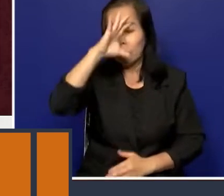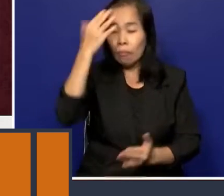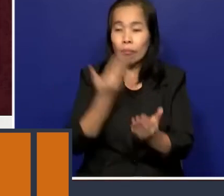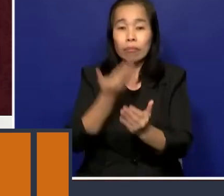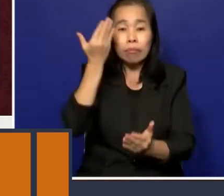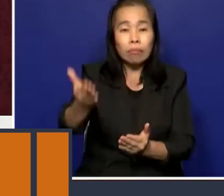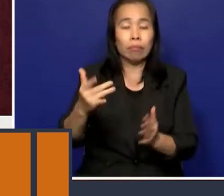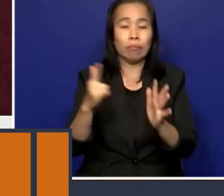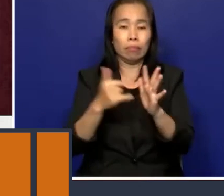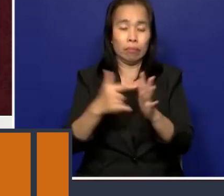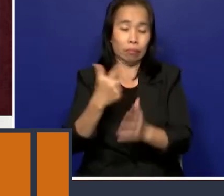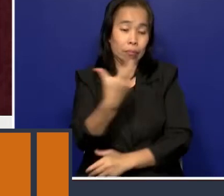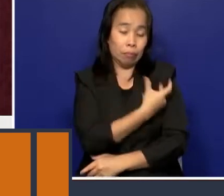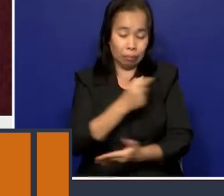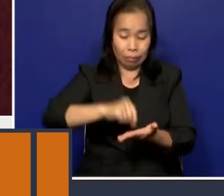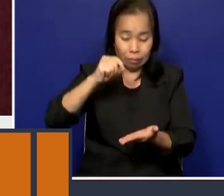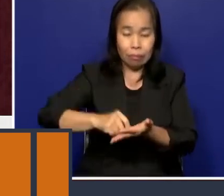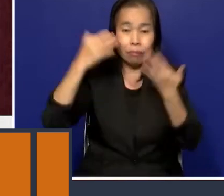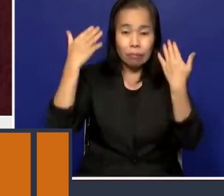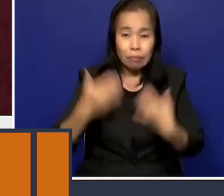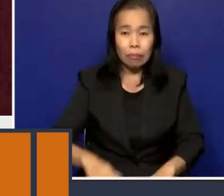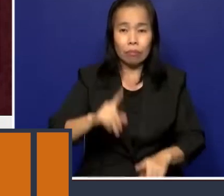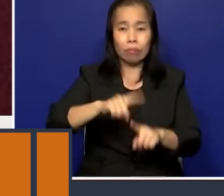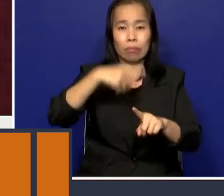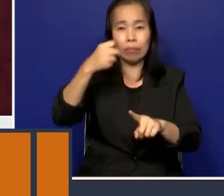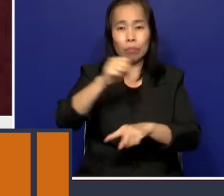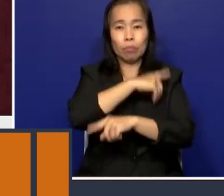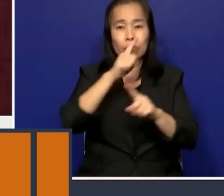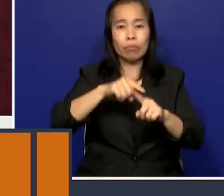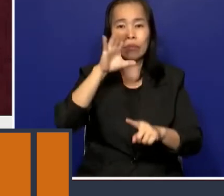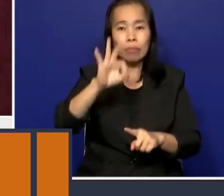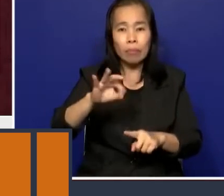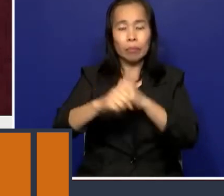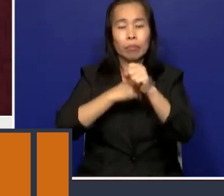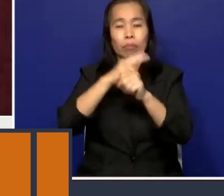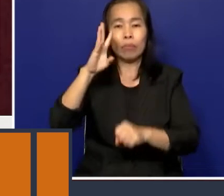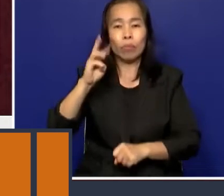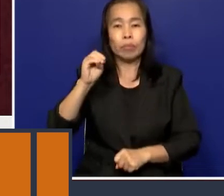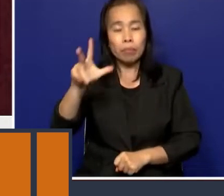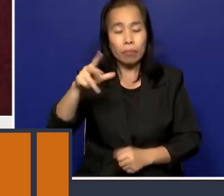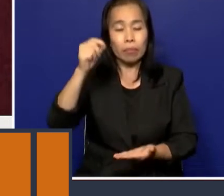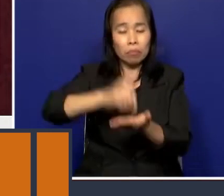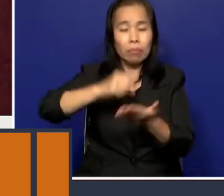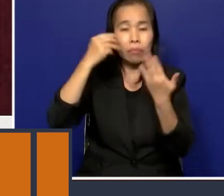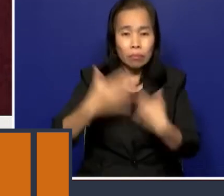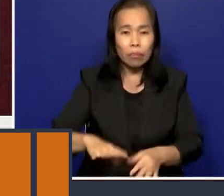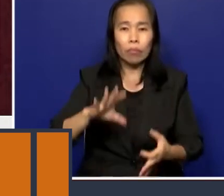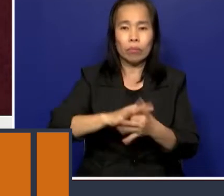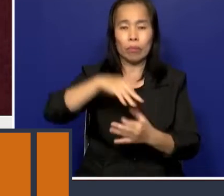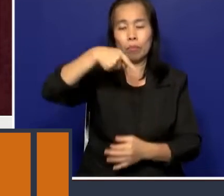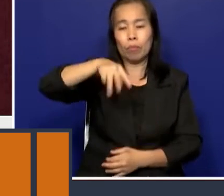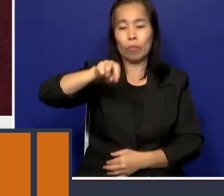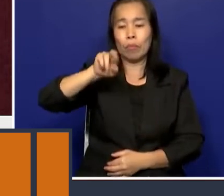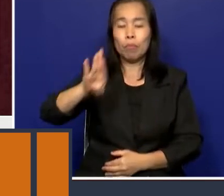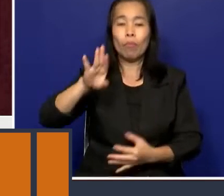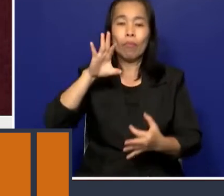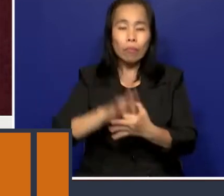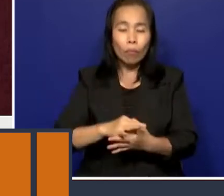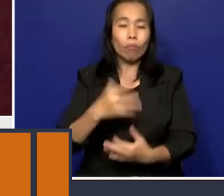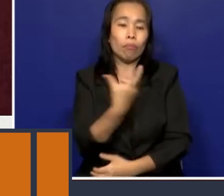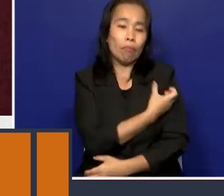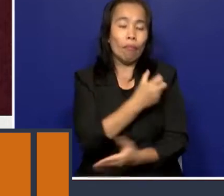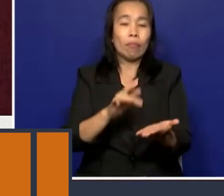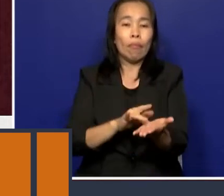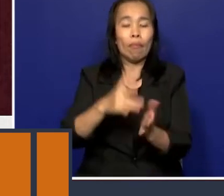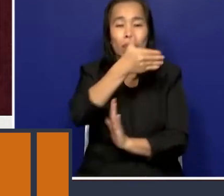น ลงนามเองเมวที่ 9 ตุลาคม 2,3 โดยอาศัอำนาดตามพ.ร.บ.ความมนโคงด้านวัคซีแ่งชาติ